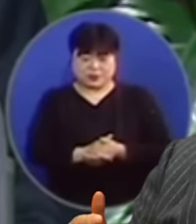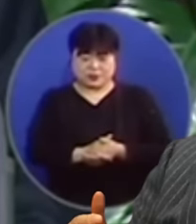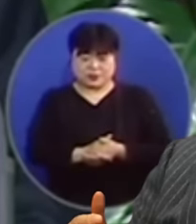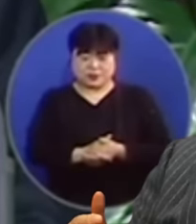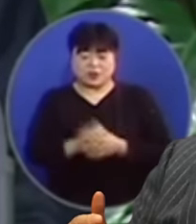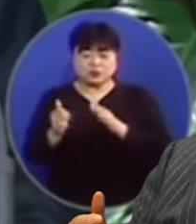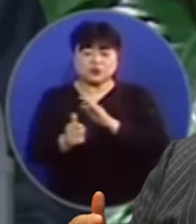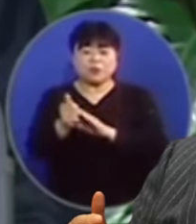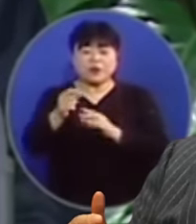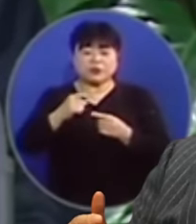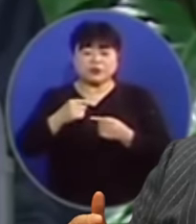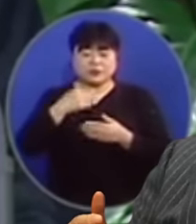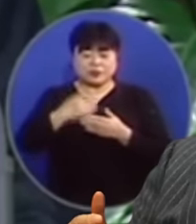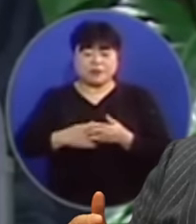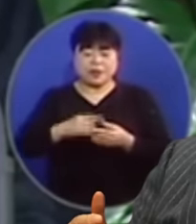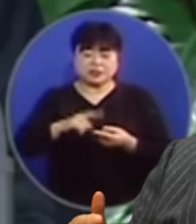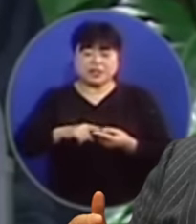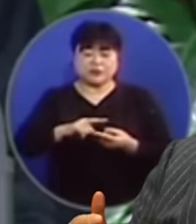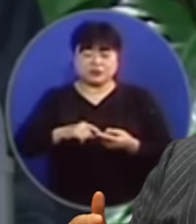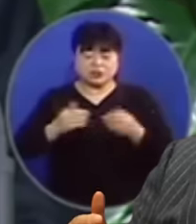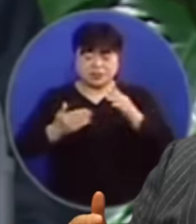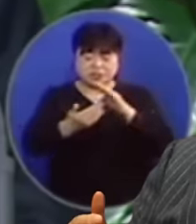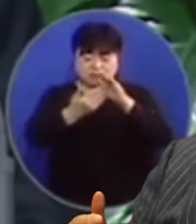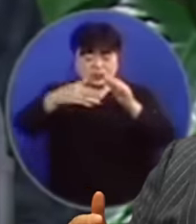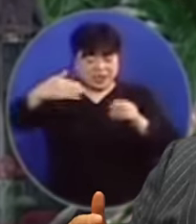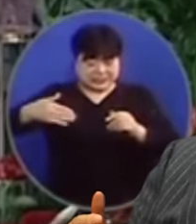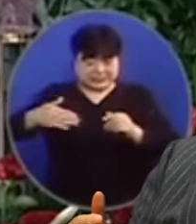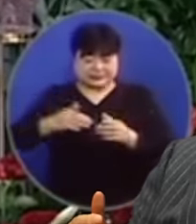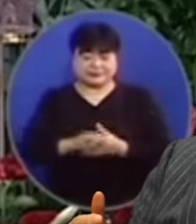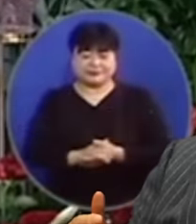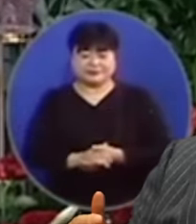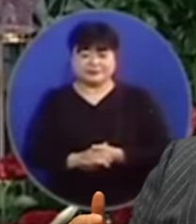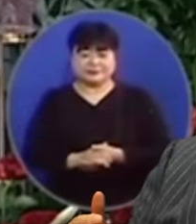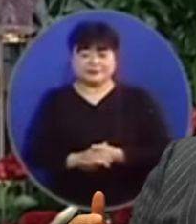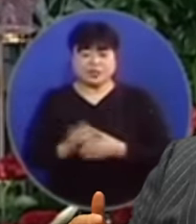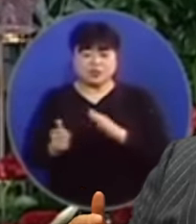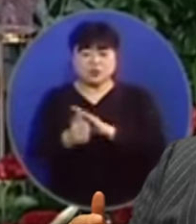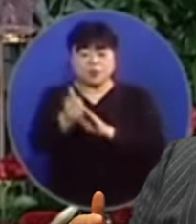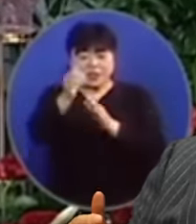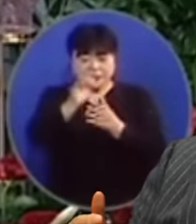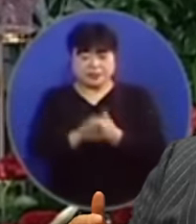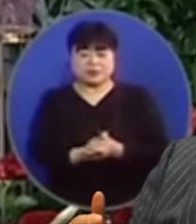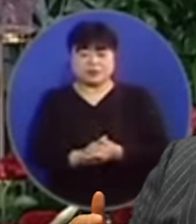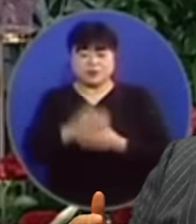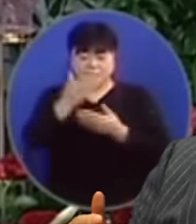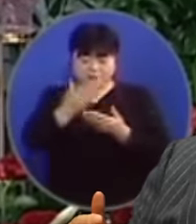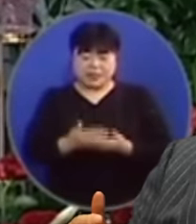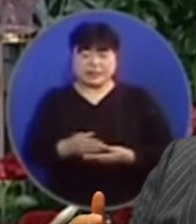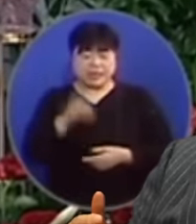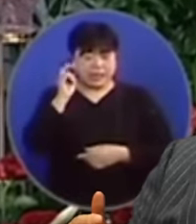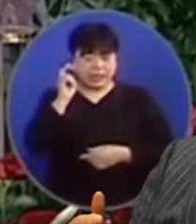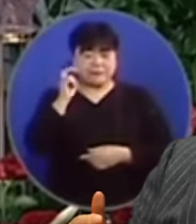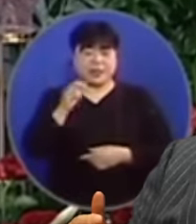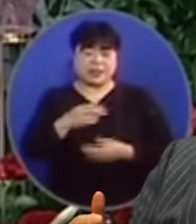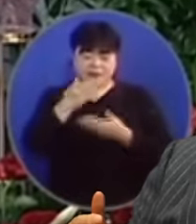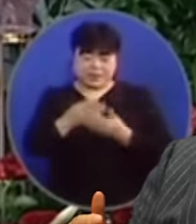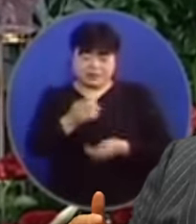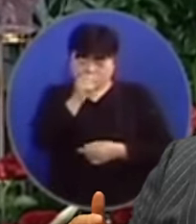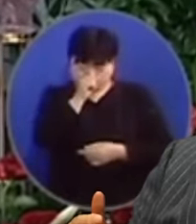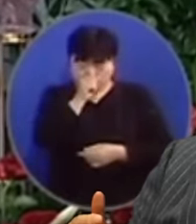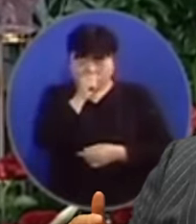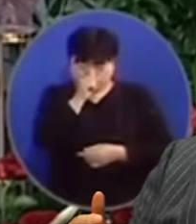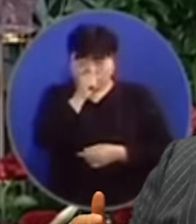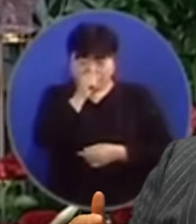언제나 소망으로 남아있지 현실로 이루어지지 않는 것입니다. 소망의 기도는 받게 될 거야, 받았으면 좋겠다